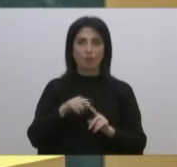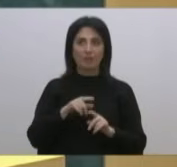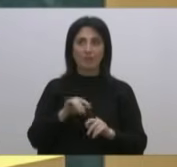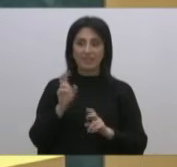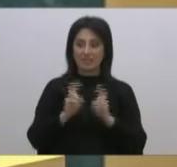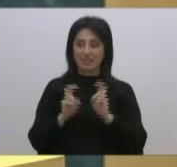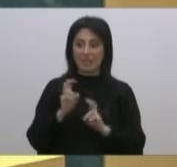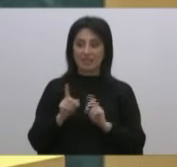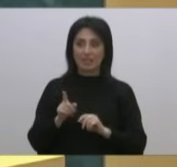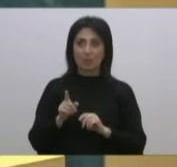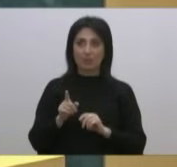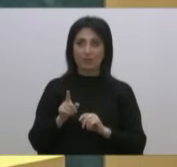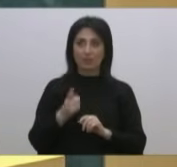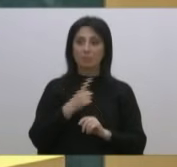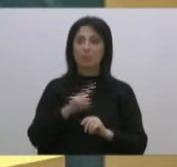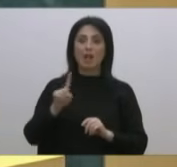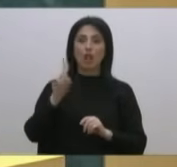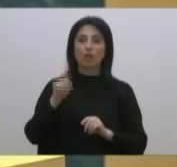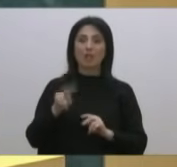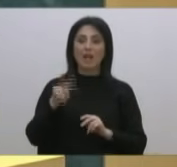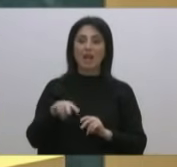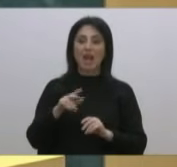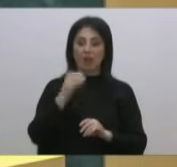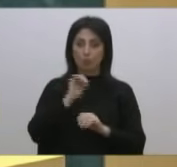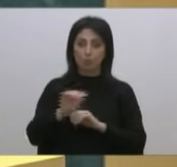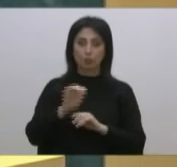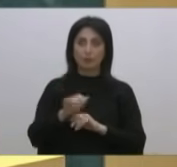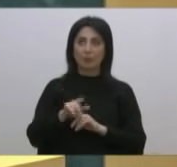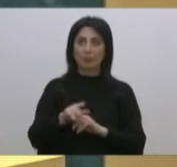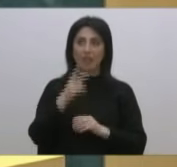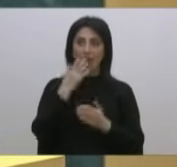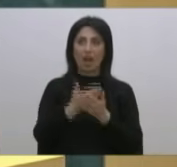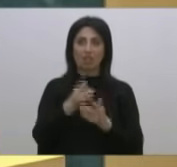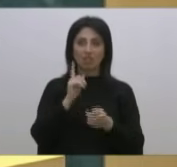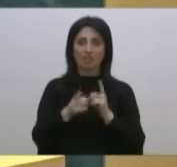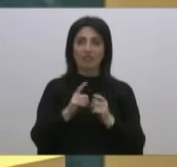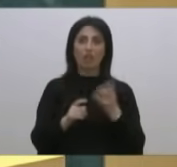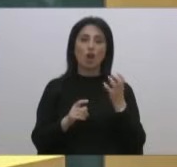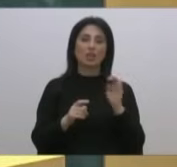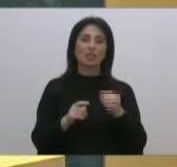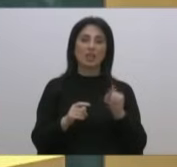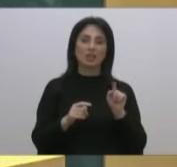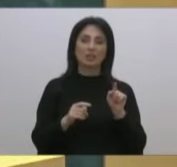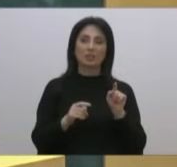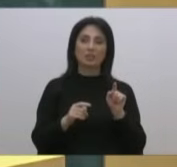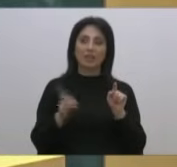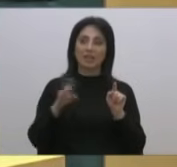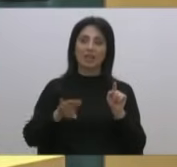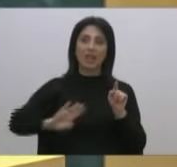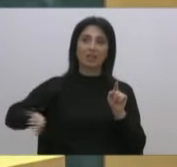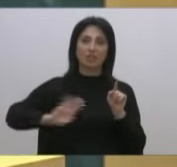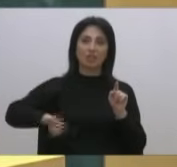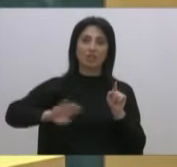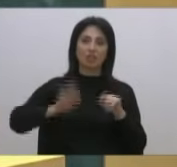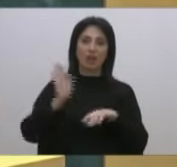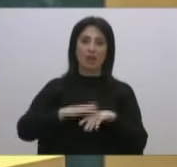Anu satsarmo milioni laris produkts tu ushvebda. Acenev da realurat 400.000, dar acenev iqo